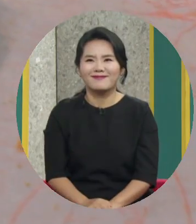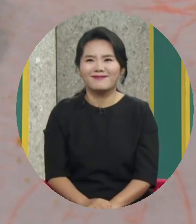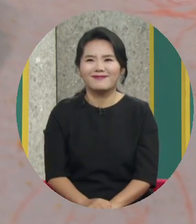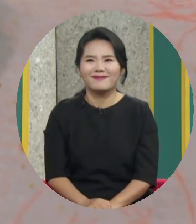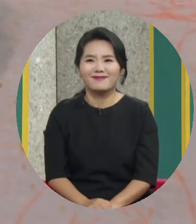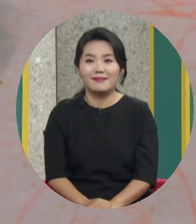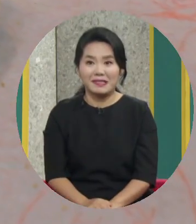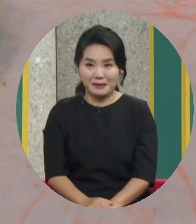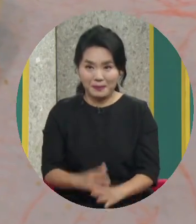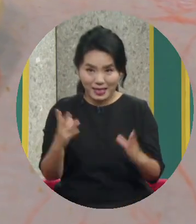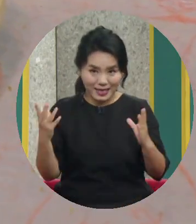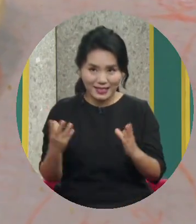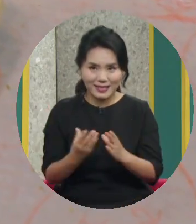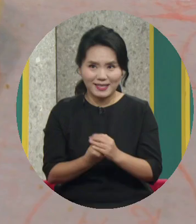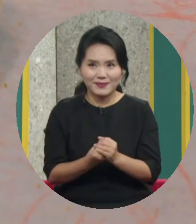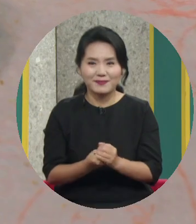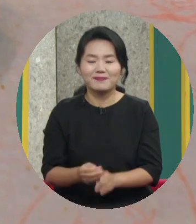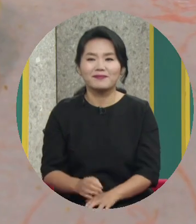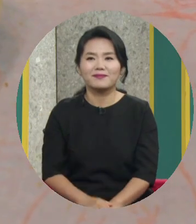감독님 완성됐어?